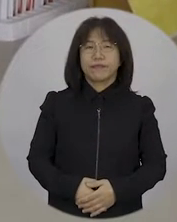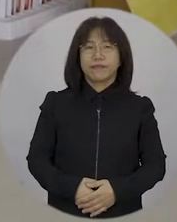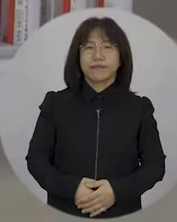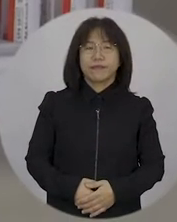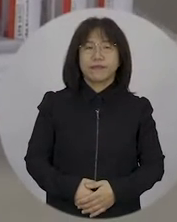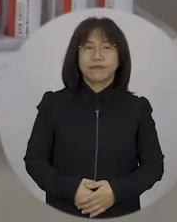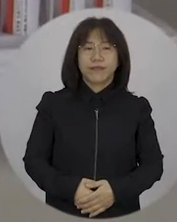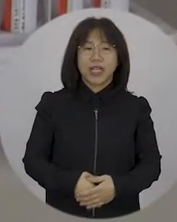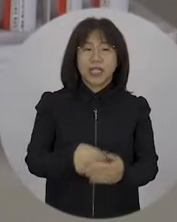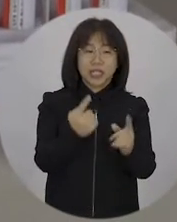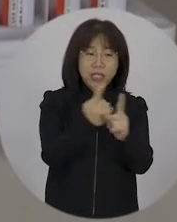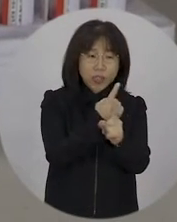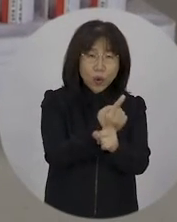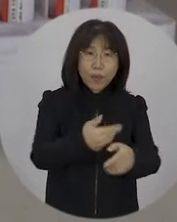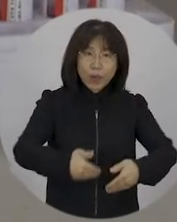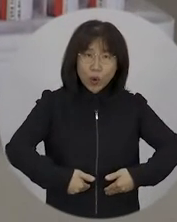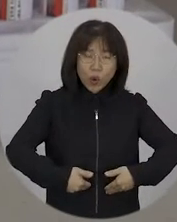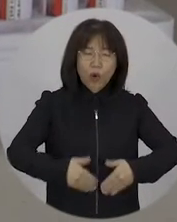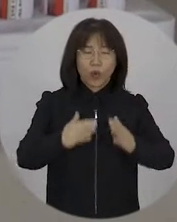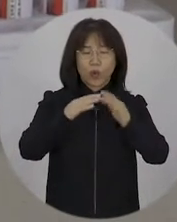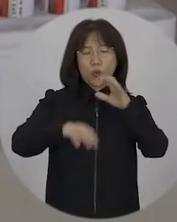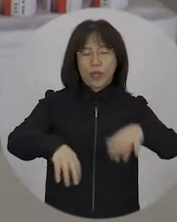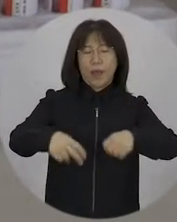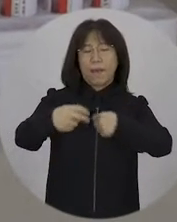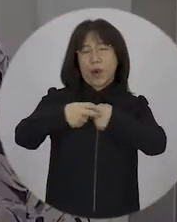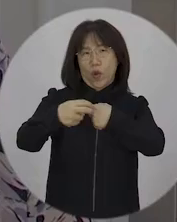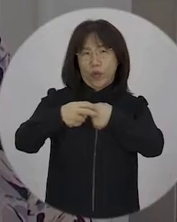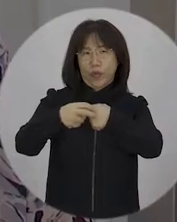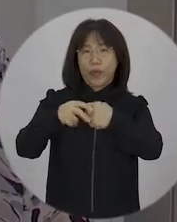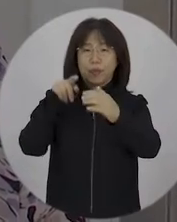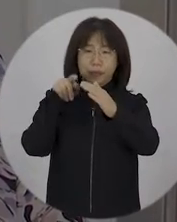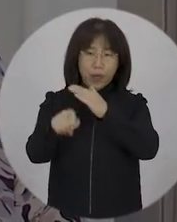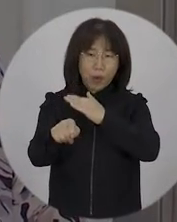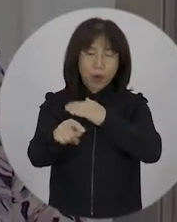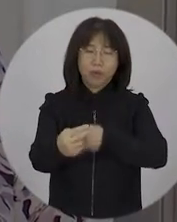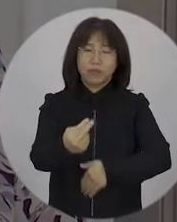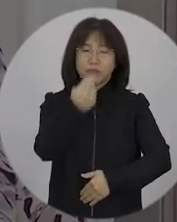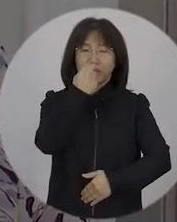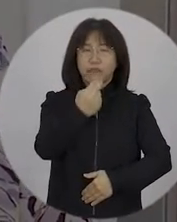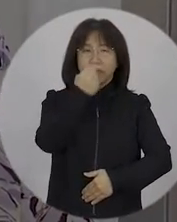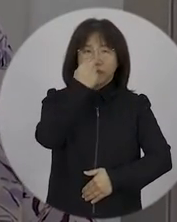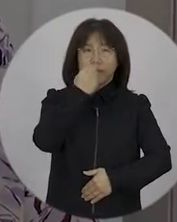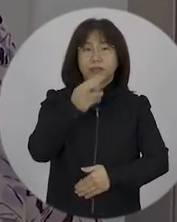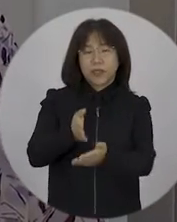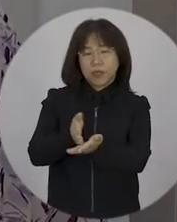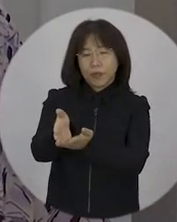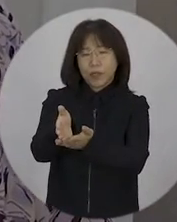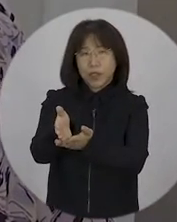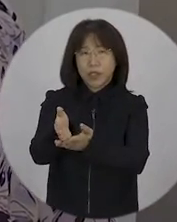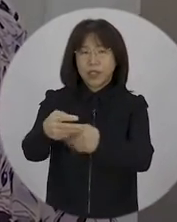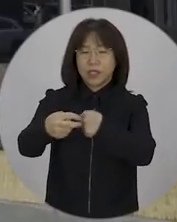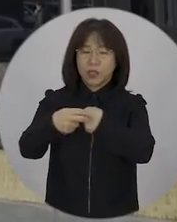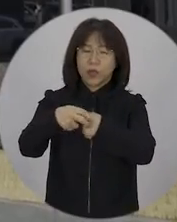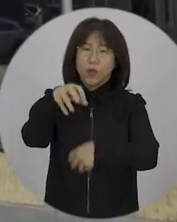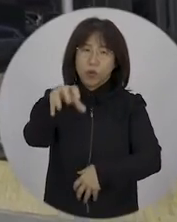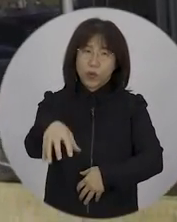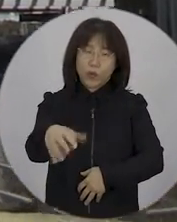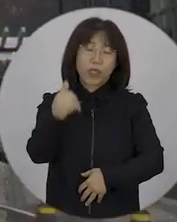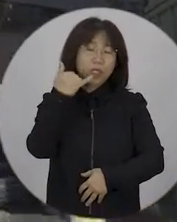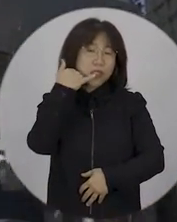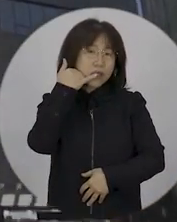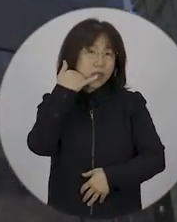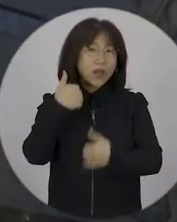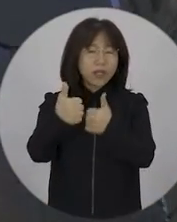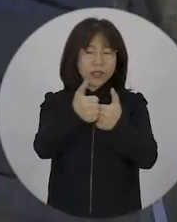함께 옵니다 치료가 필요하면 동네 병이 원 호흡기 전담 클린 입 호흡기 진로 지정 의료기관 등에서